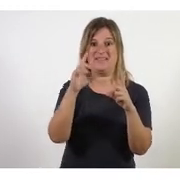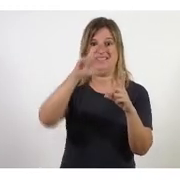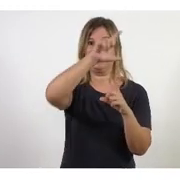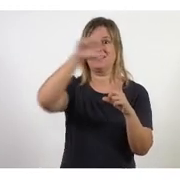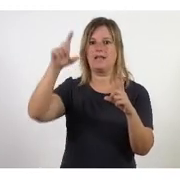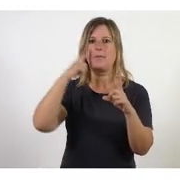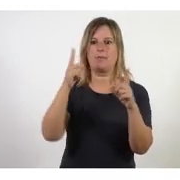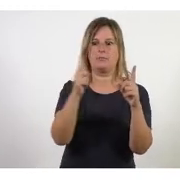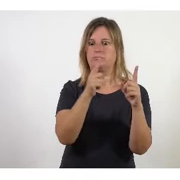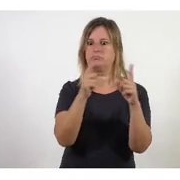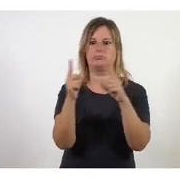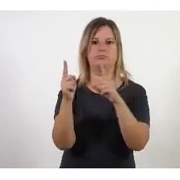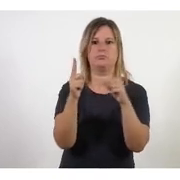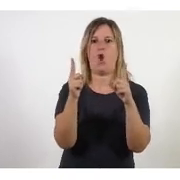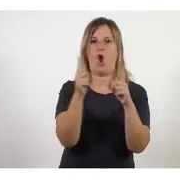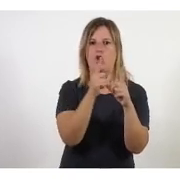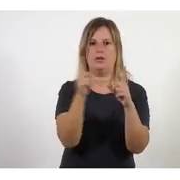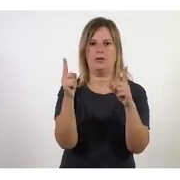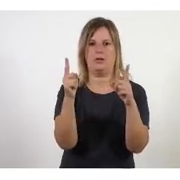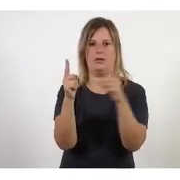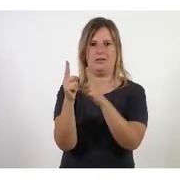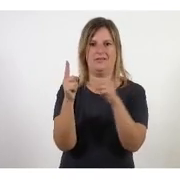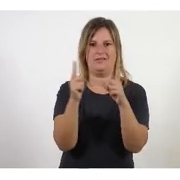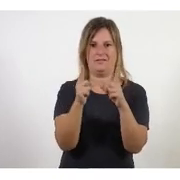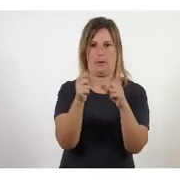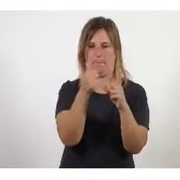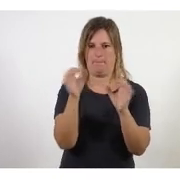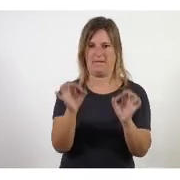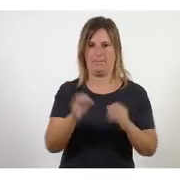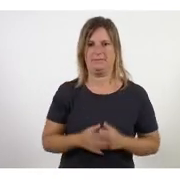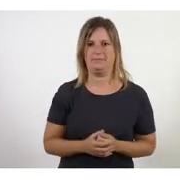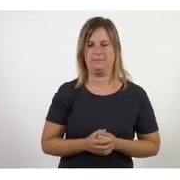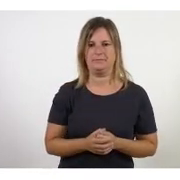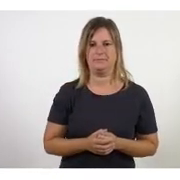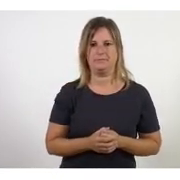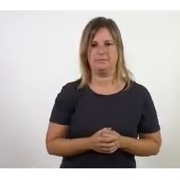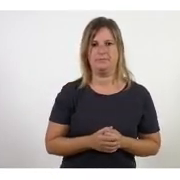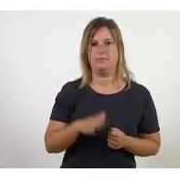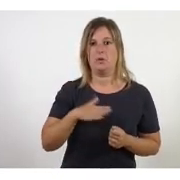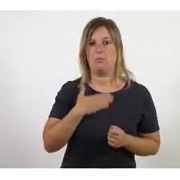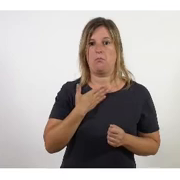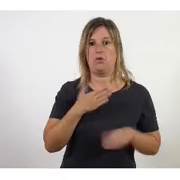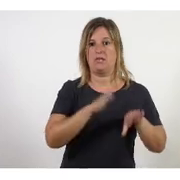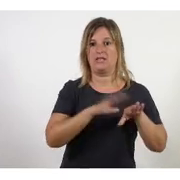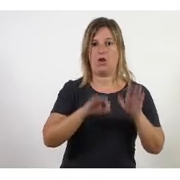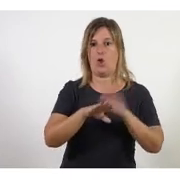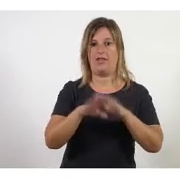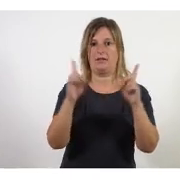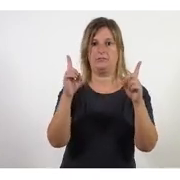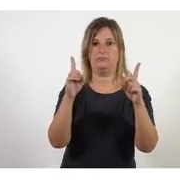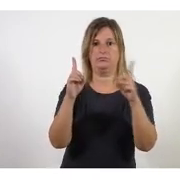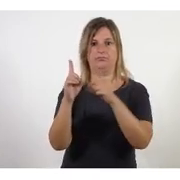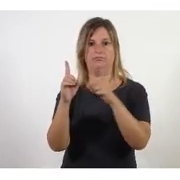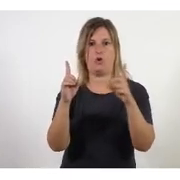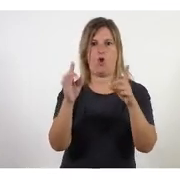que us agrada més. Aquesta seria la primera manera de fer-ho. Pots fer-ho des de l'esquerra o pots fer-ho des de la dreta. La